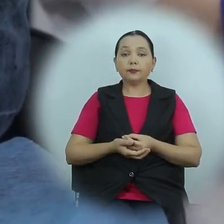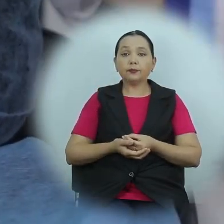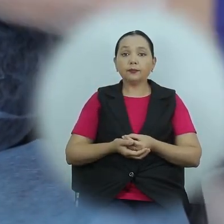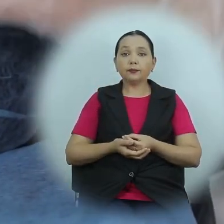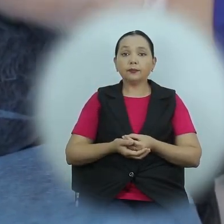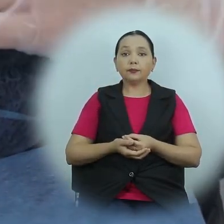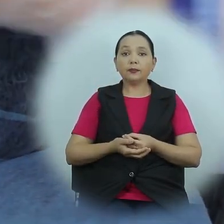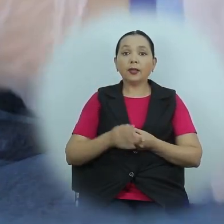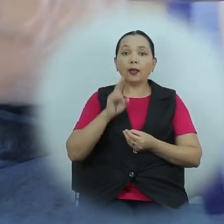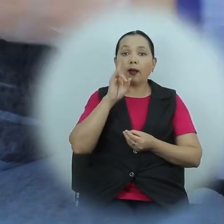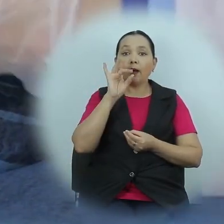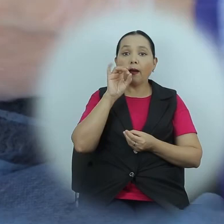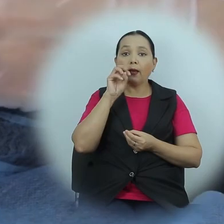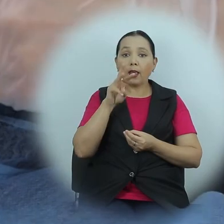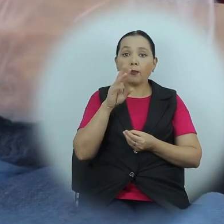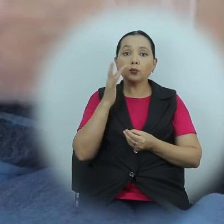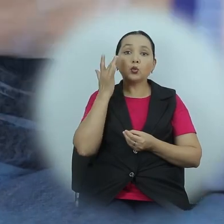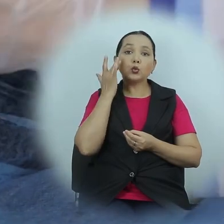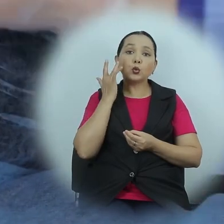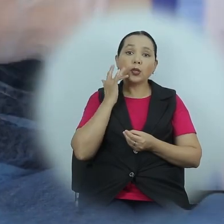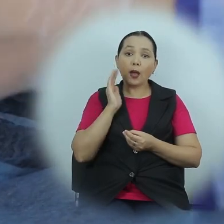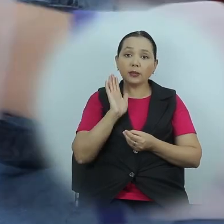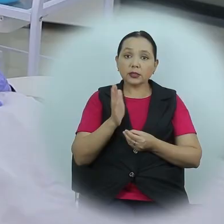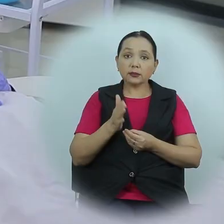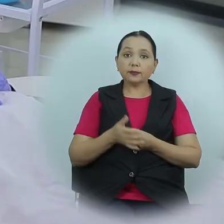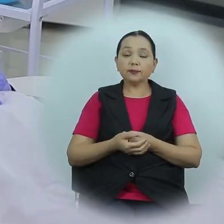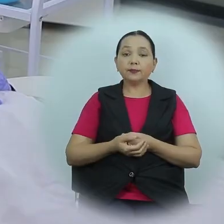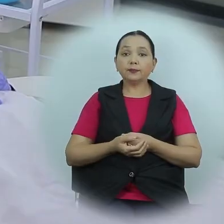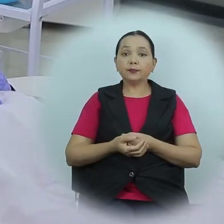namlantiruvchi krem surtamiz.